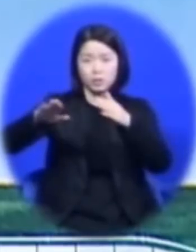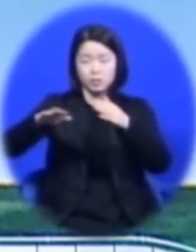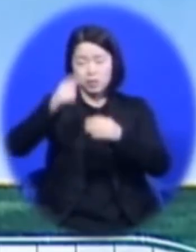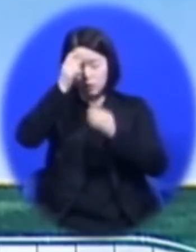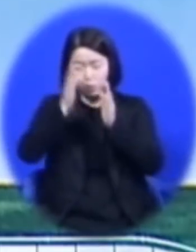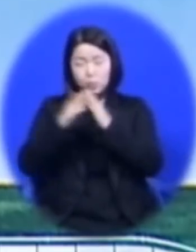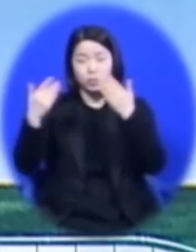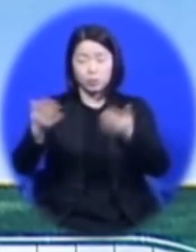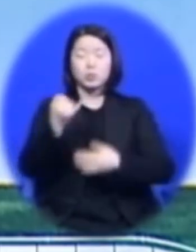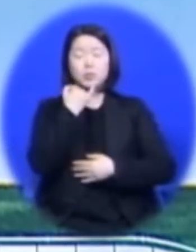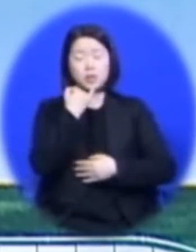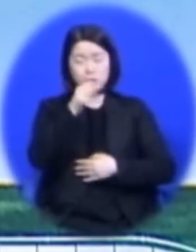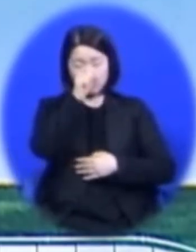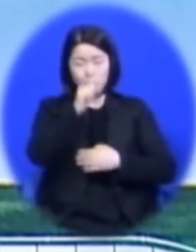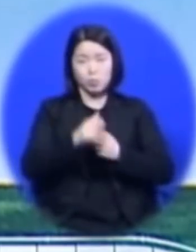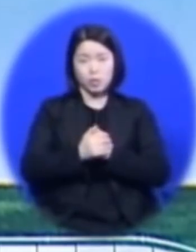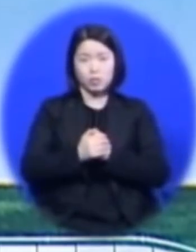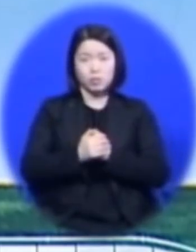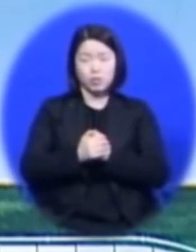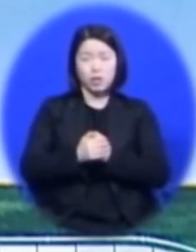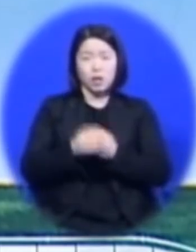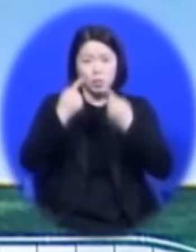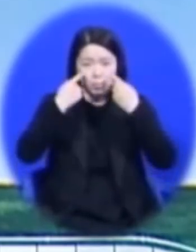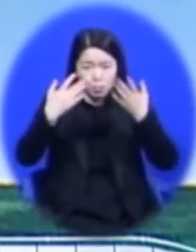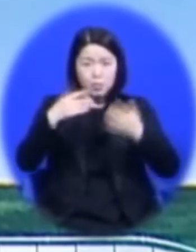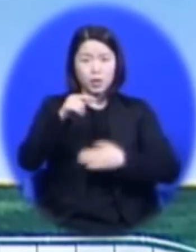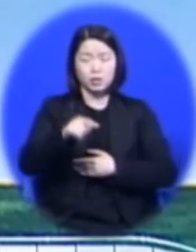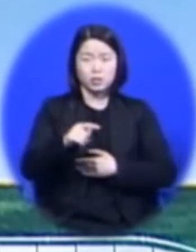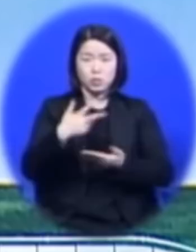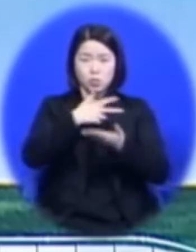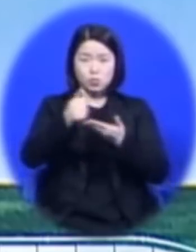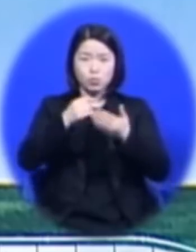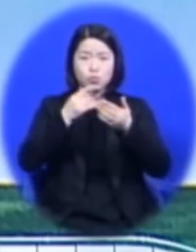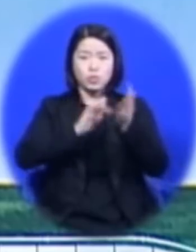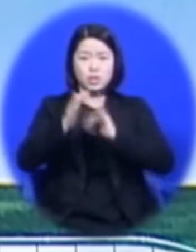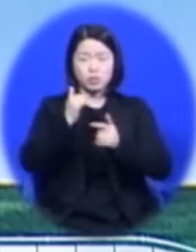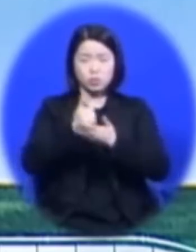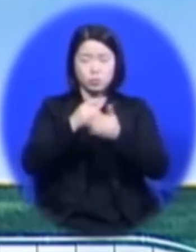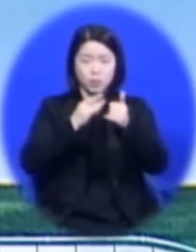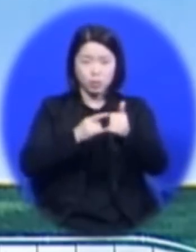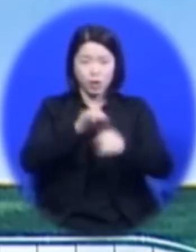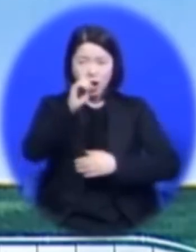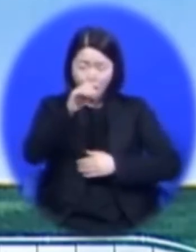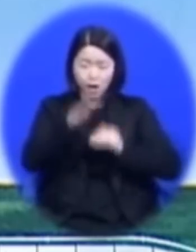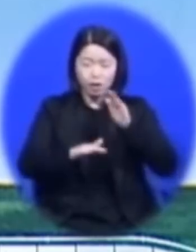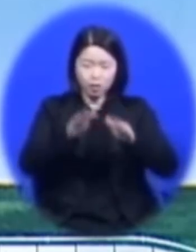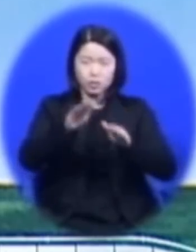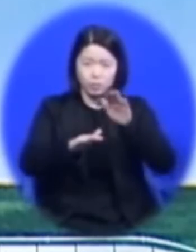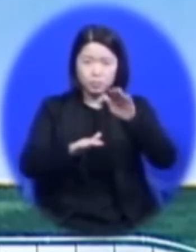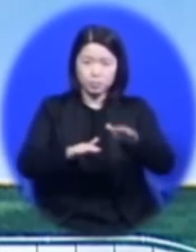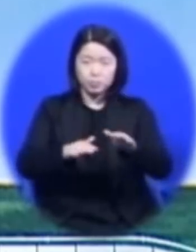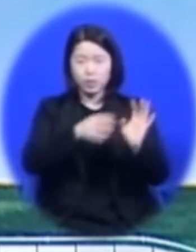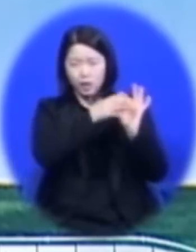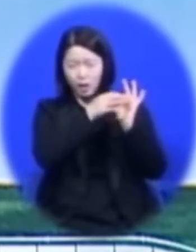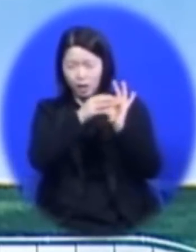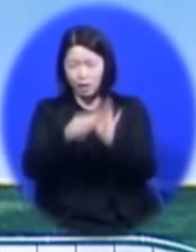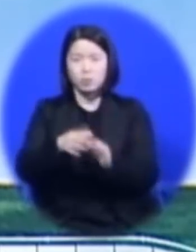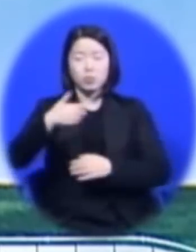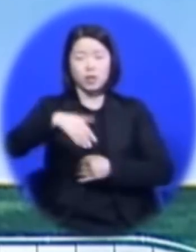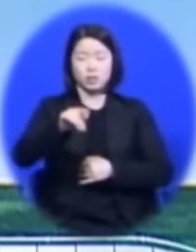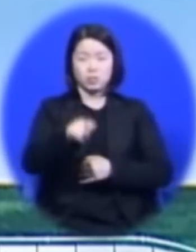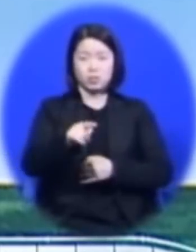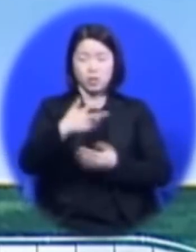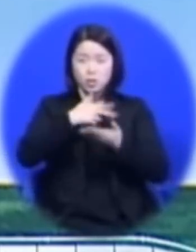좋아요 분명한 것은 주 예수님께로 한 걸은 한 걸음 계속 가는 겁니다 주님을